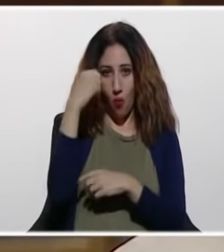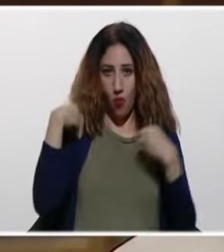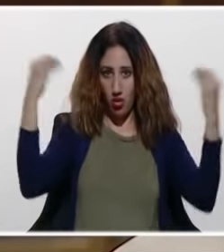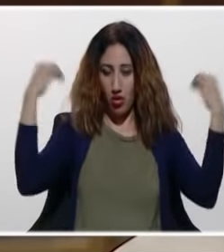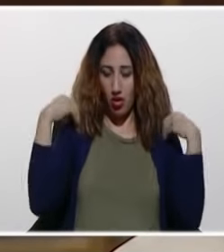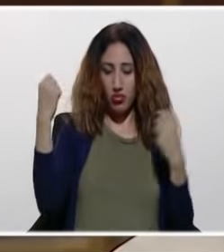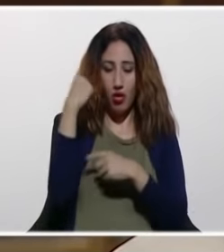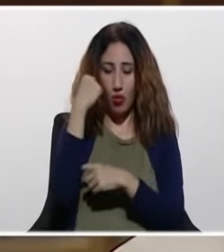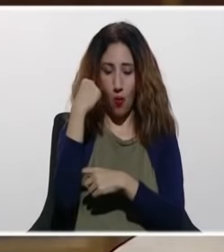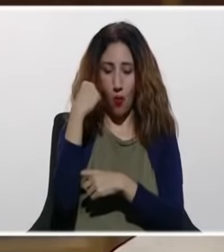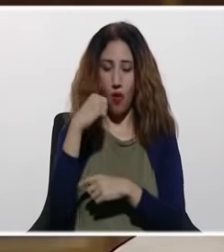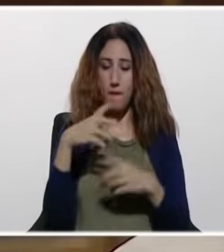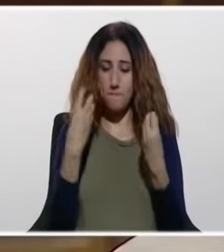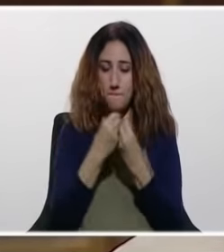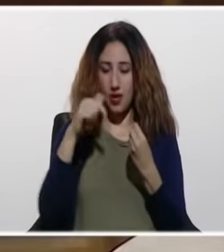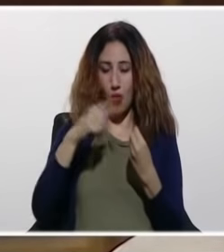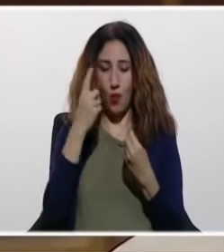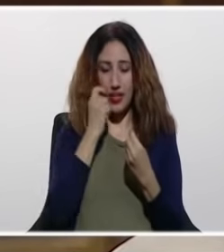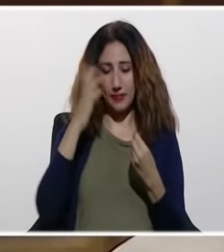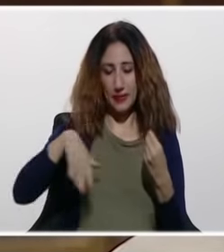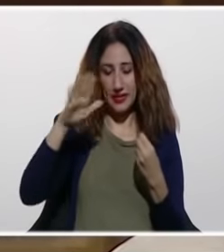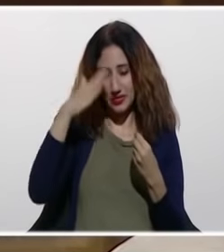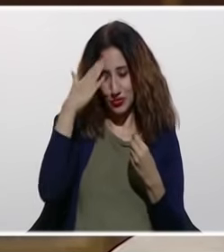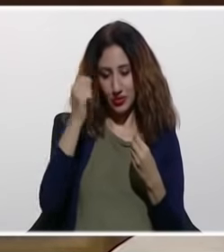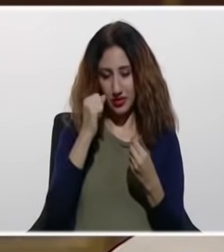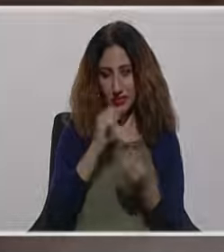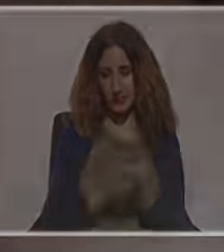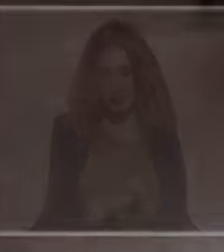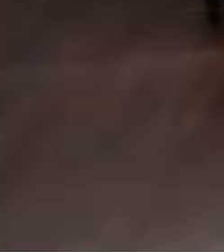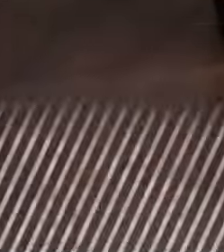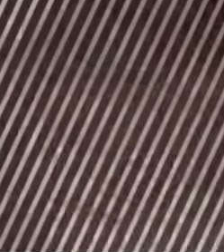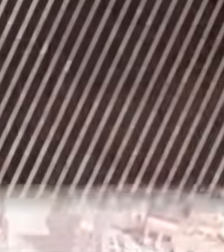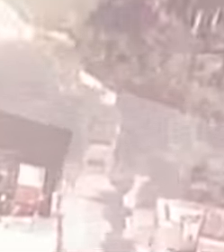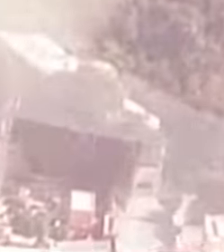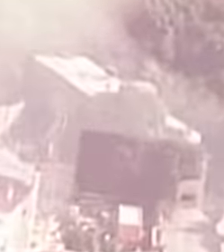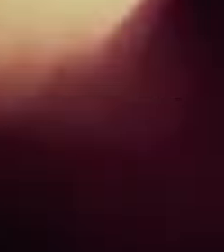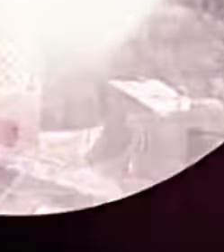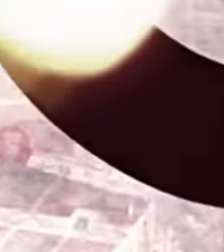مصر كابتن إيمان كانت معانا النهاردة في واحد من الناس. بشكركم جدا.